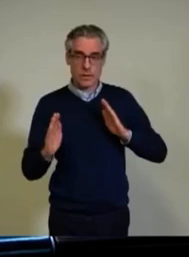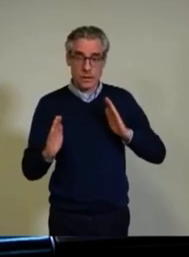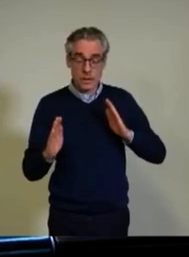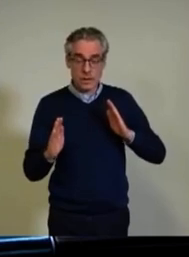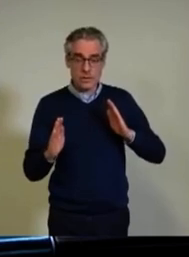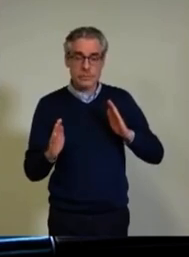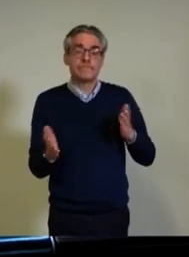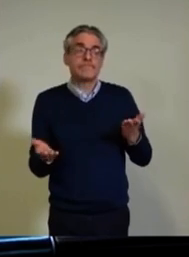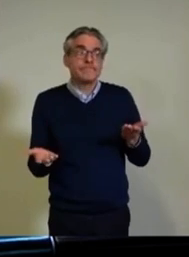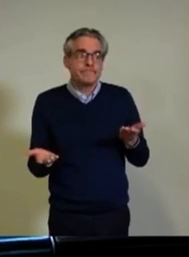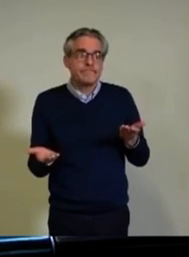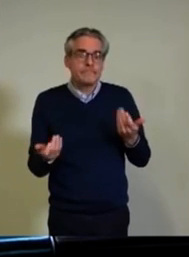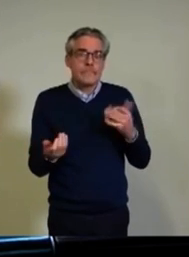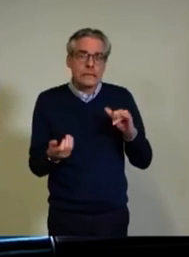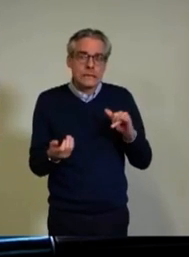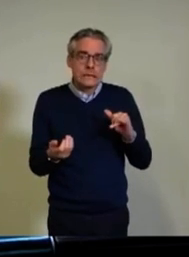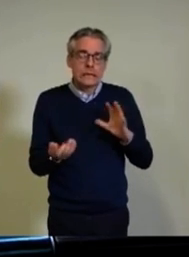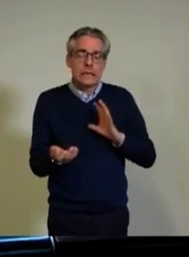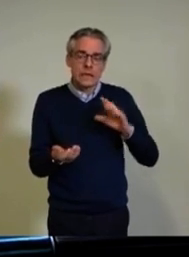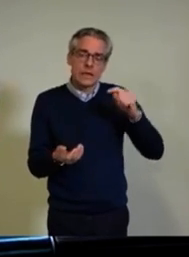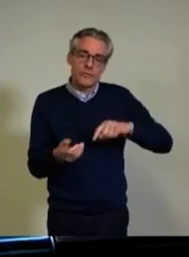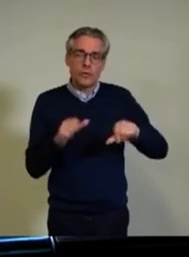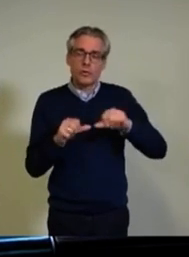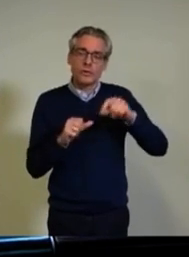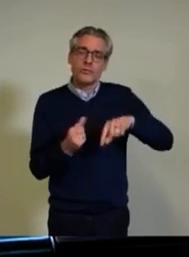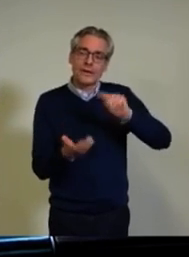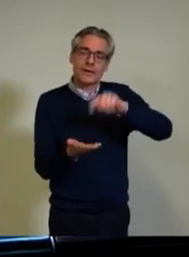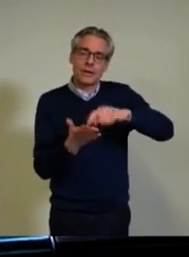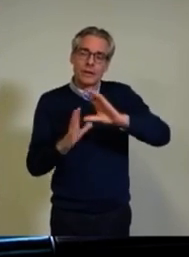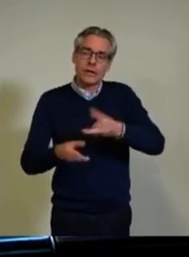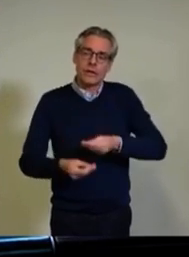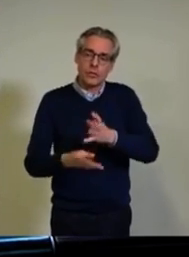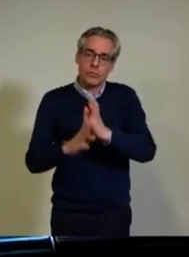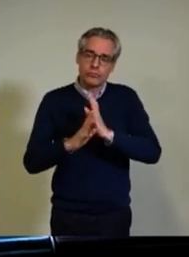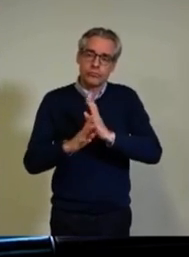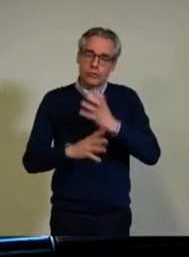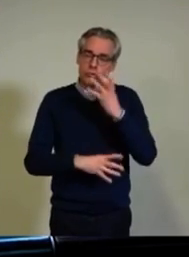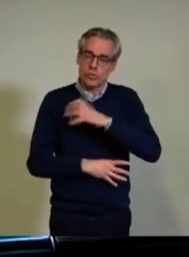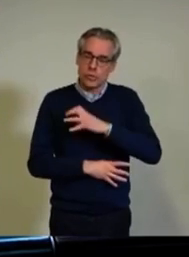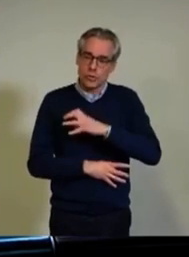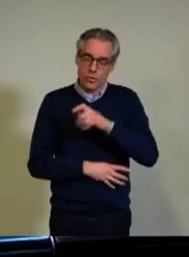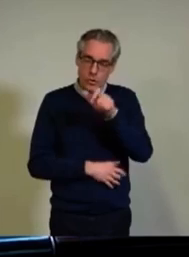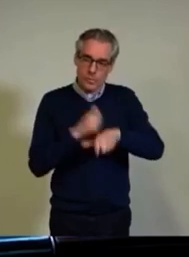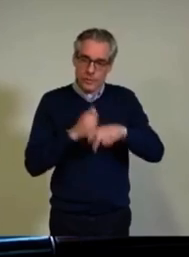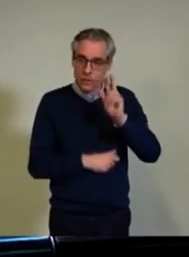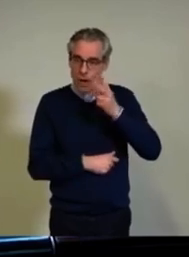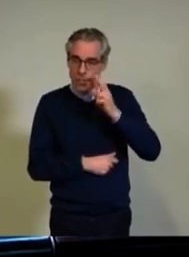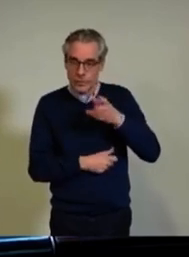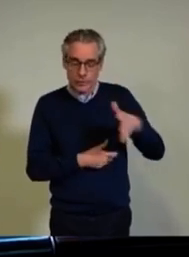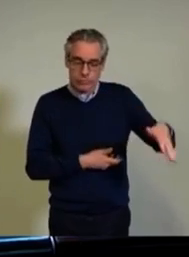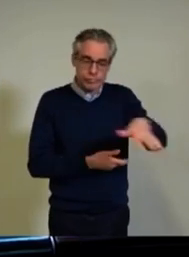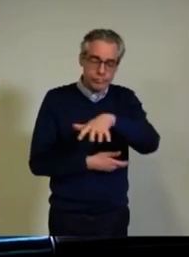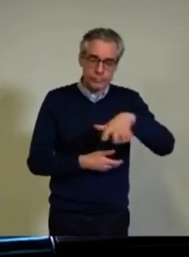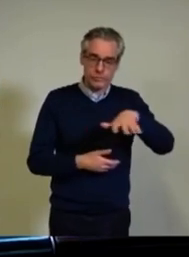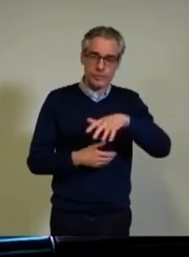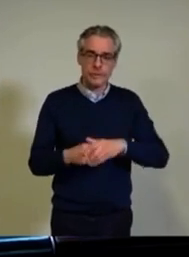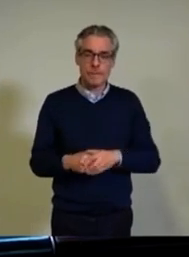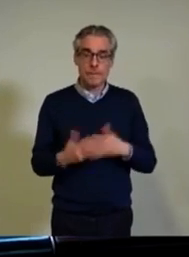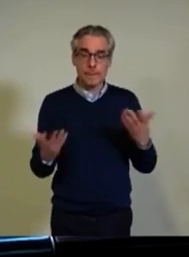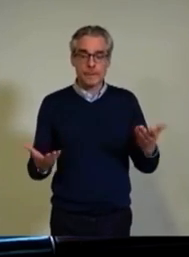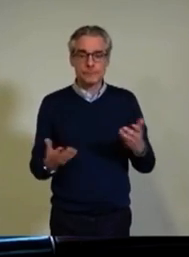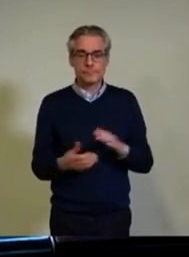pas bien fonctionner si elle n'a pas des lieux qui permettent d'accueillir les gens qui sont approchés par les médiateurs. On est